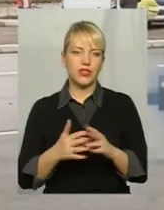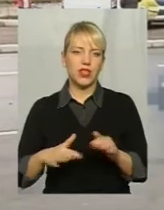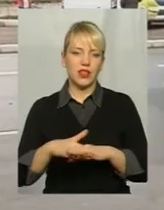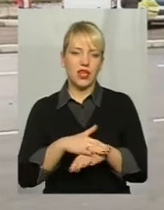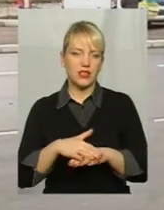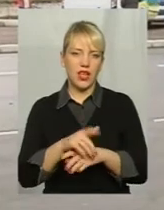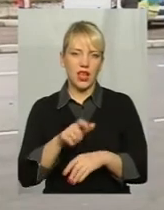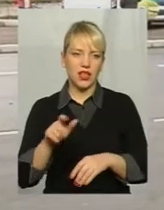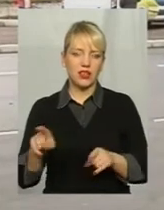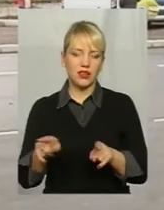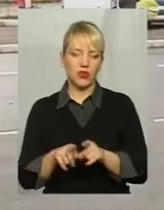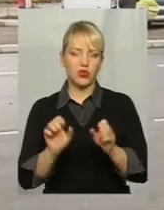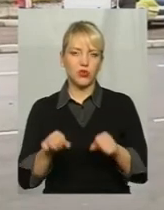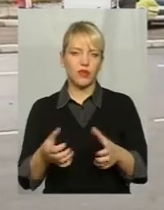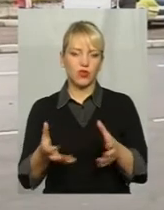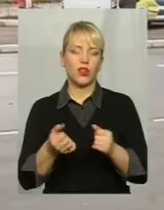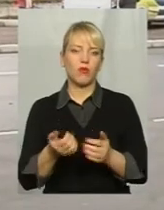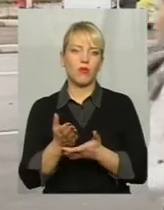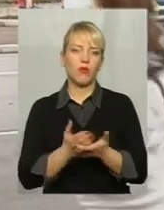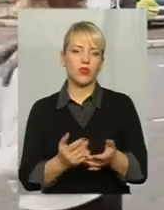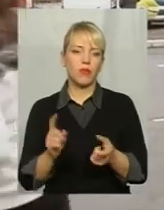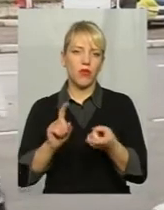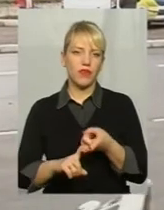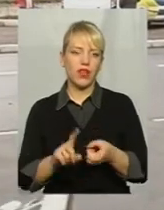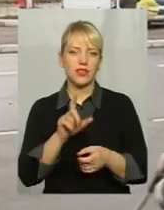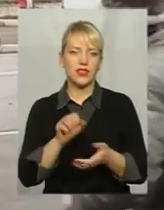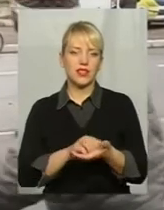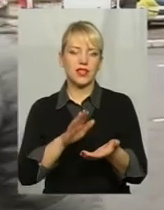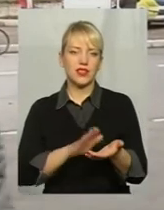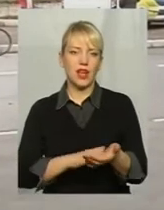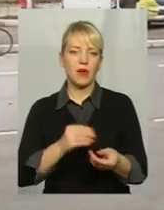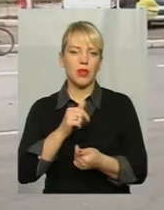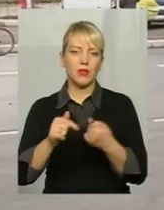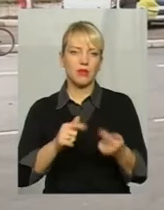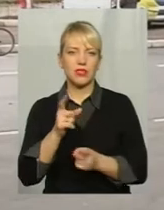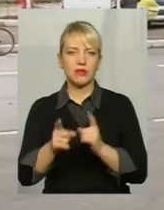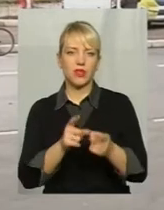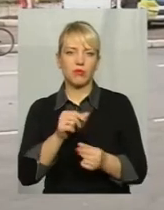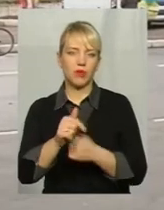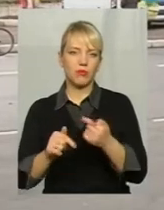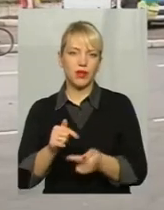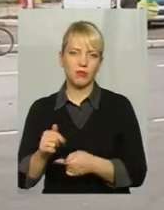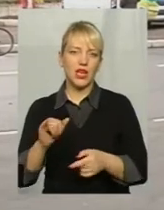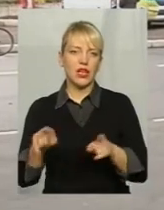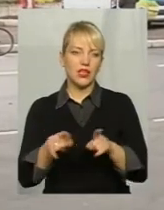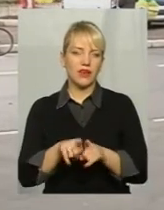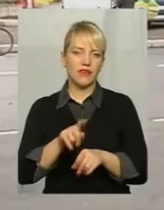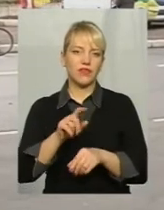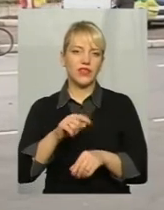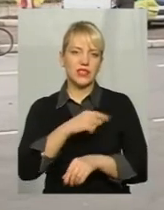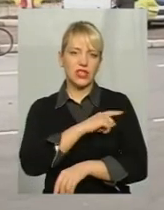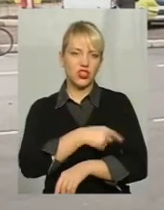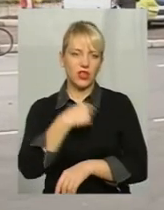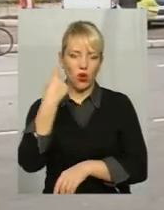замовити послуги для підприємців, пов'язані з реєстрацією підприємців, змінами підприємців і фізичних осіб, і